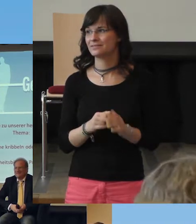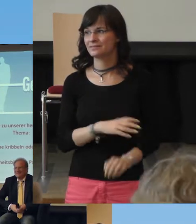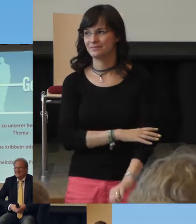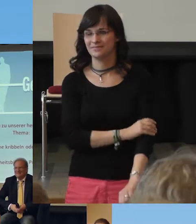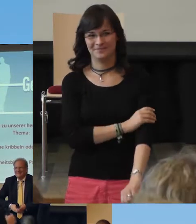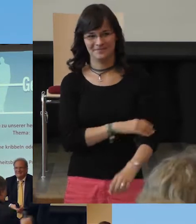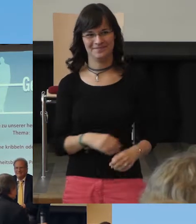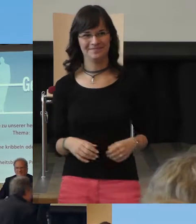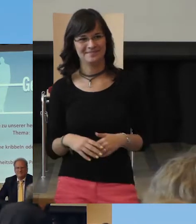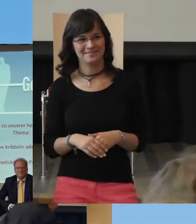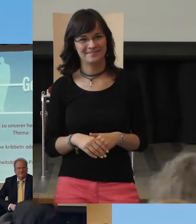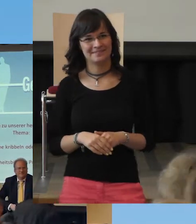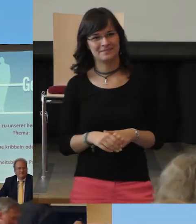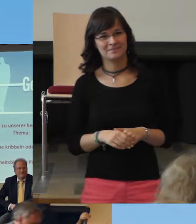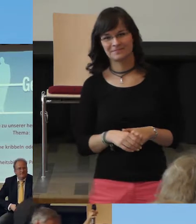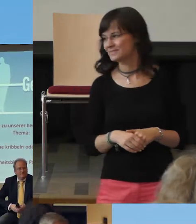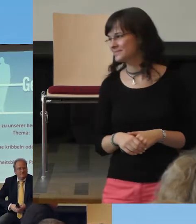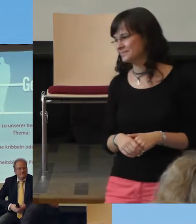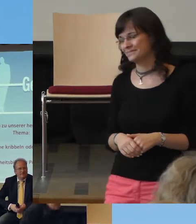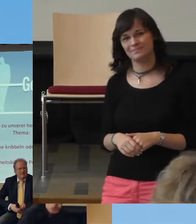jawohl Sie machen das für mich Dankeschön